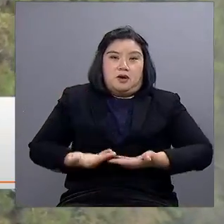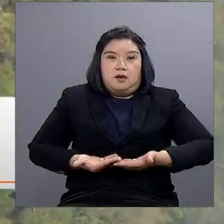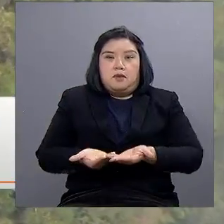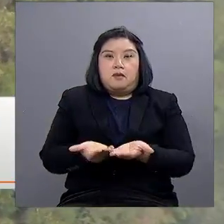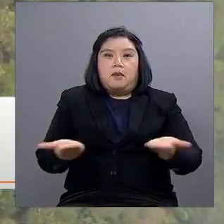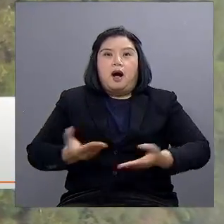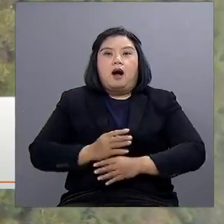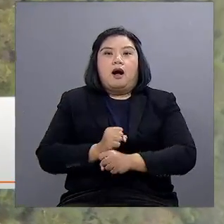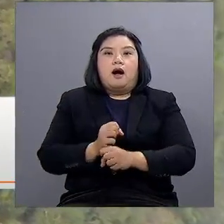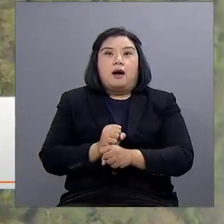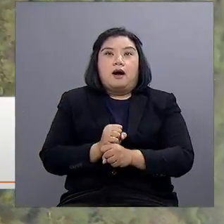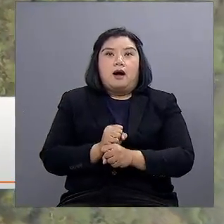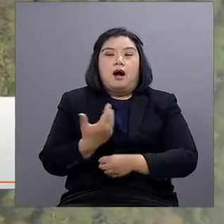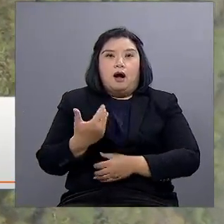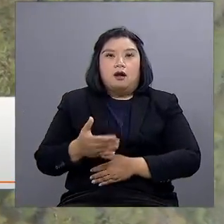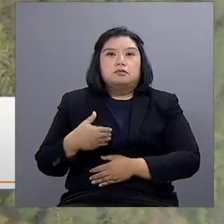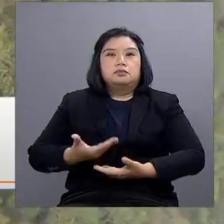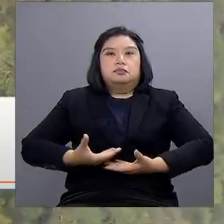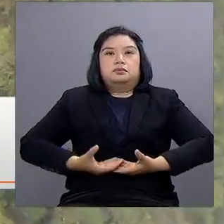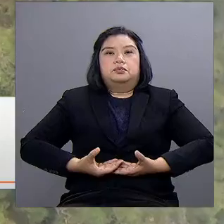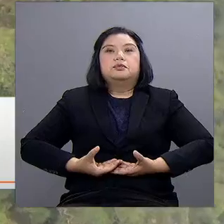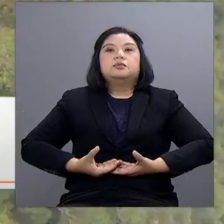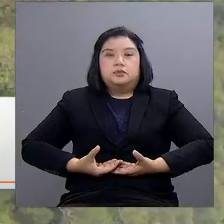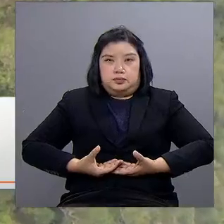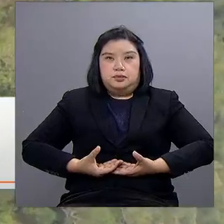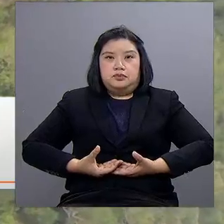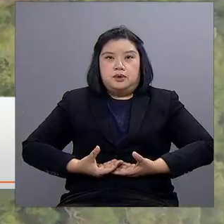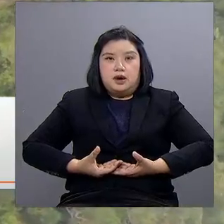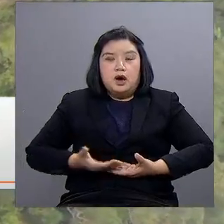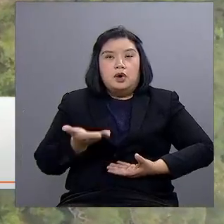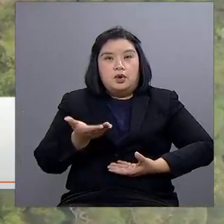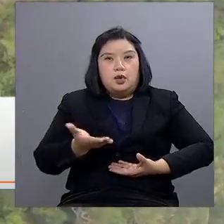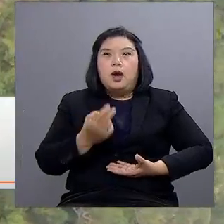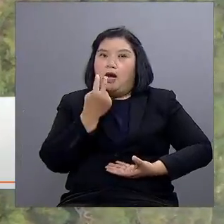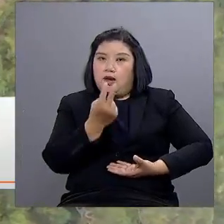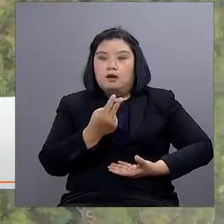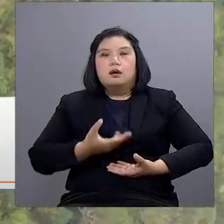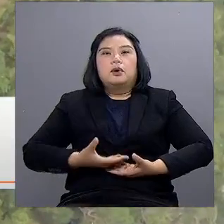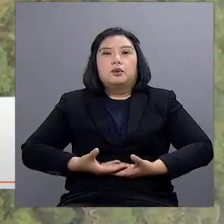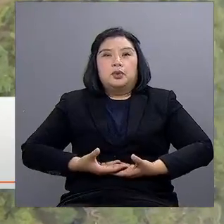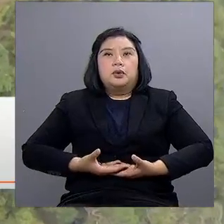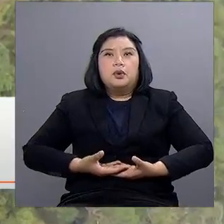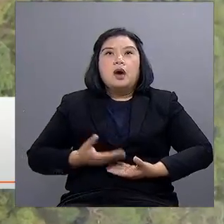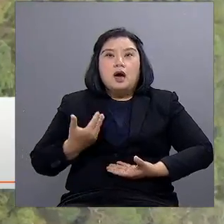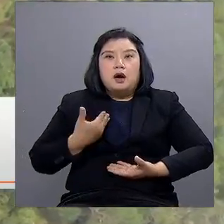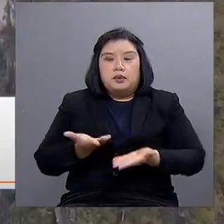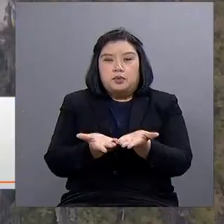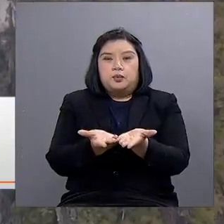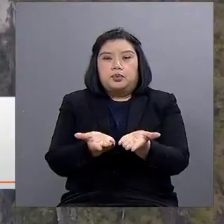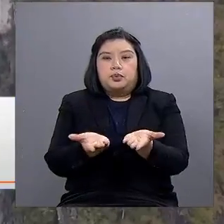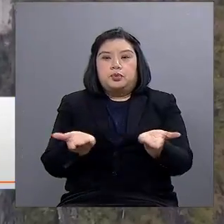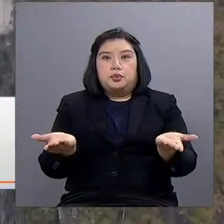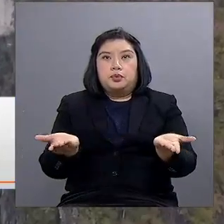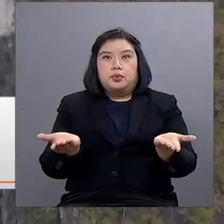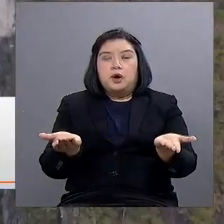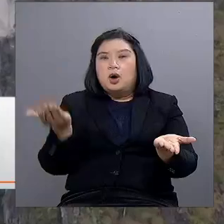ใหญ่ปางมารศรีวิชัยหรือปางปราบมารประทับนั่งขัดสมาธิอยู่บนฐานบัวอย่างสวยงามลงตัวมาก